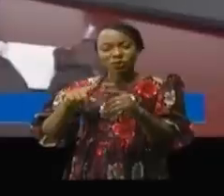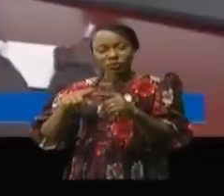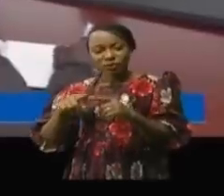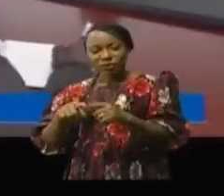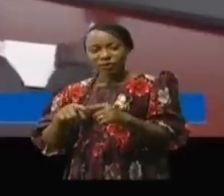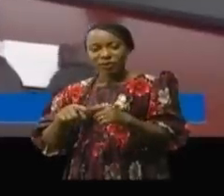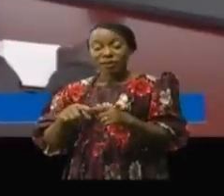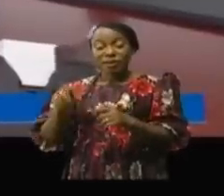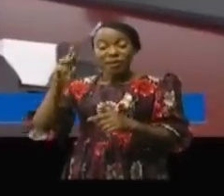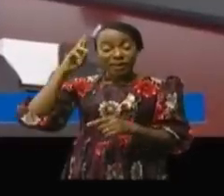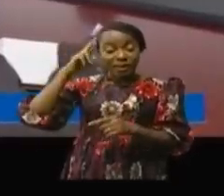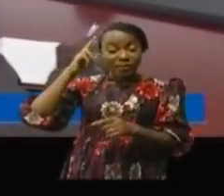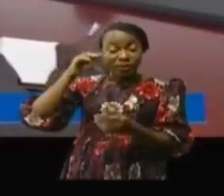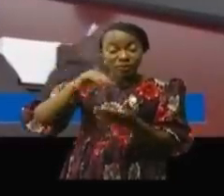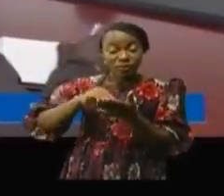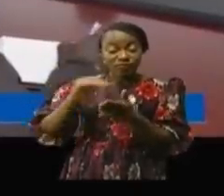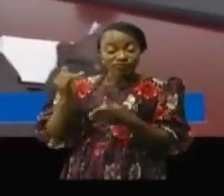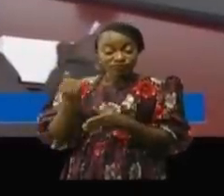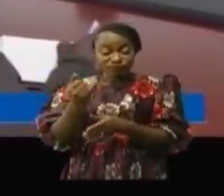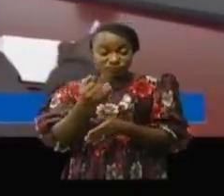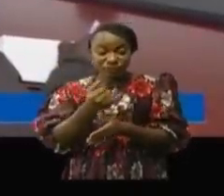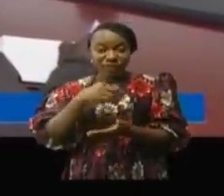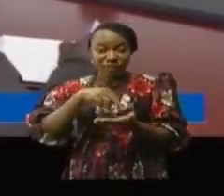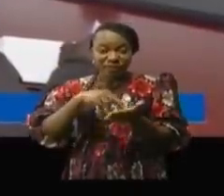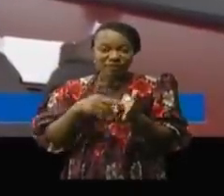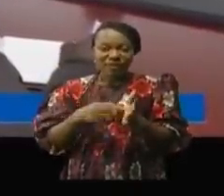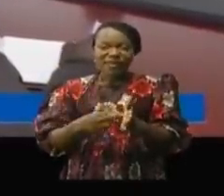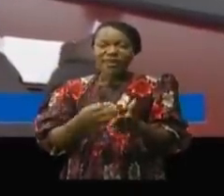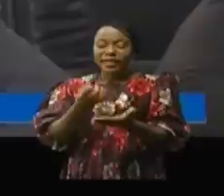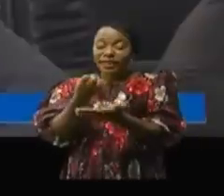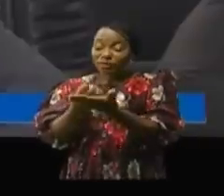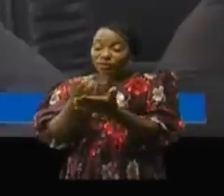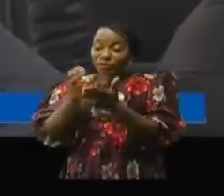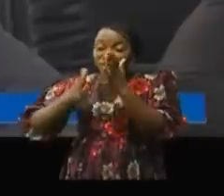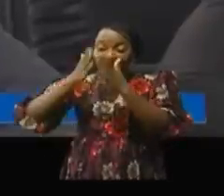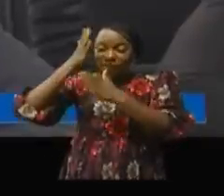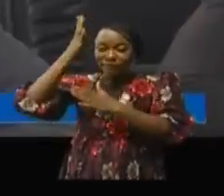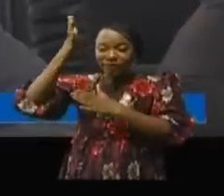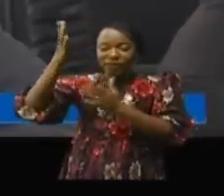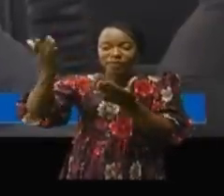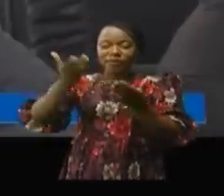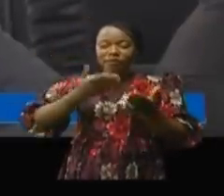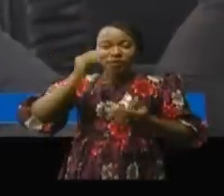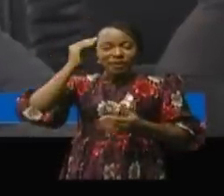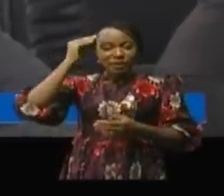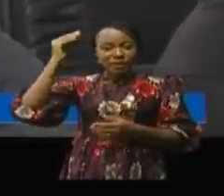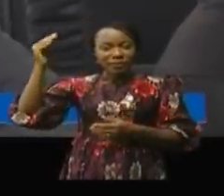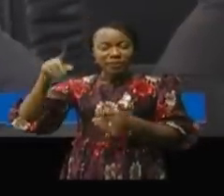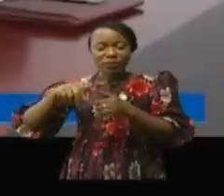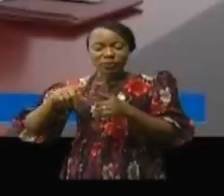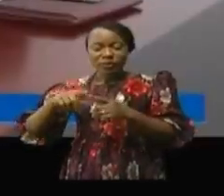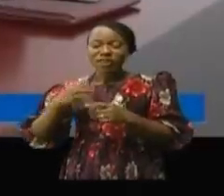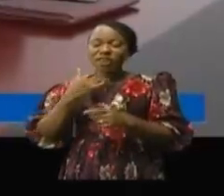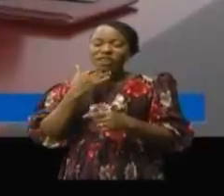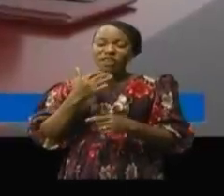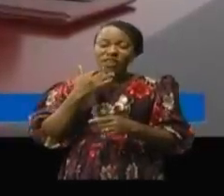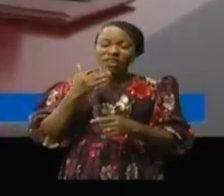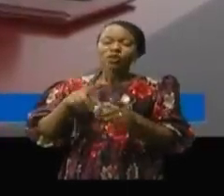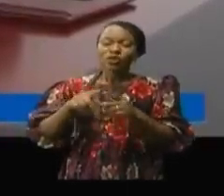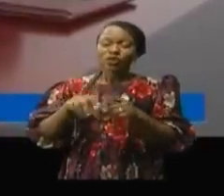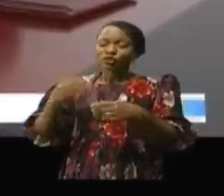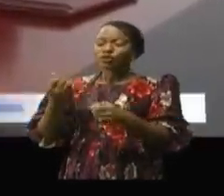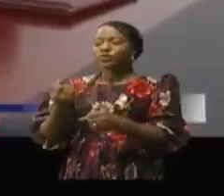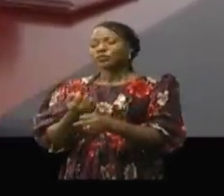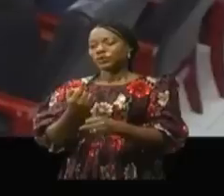effective. Rappelons que l'artisanat reste actuellement un secteur économique d'avenir, porteur d'espoir, créateur de richesses, pourvoyeur d'emplois et de